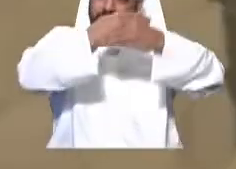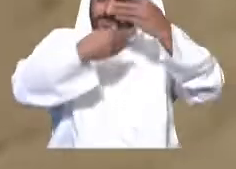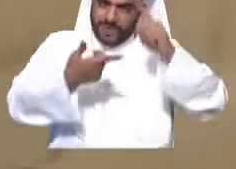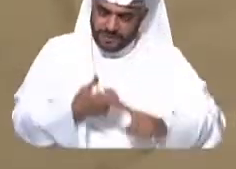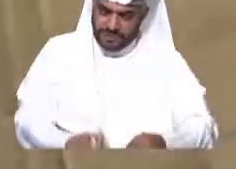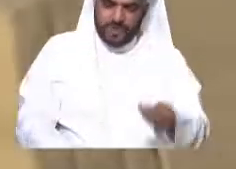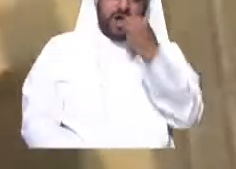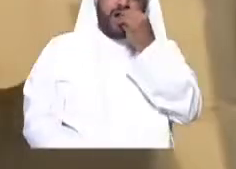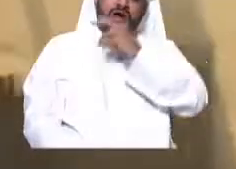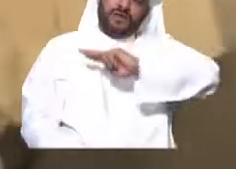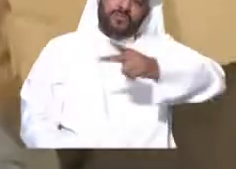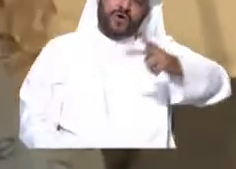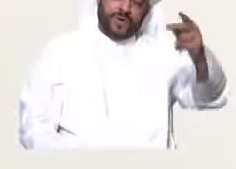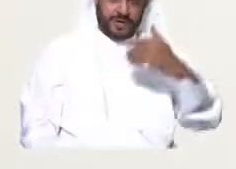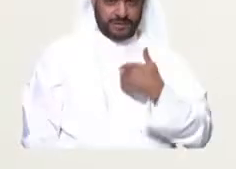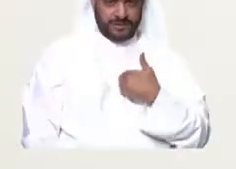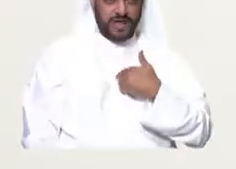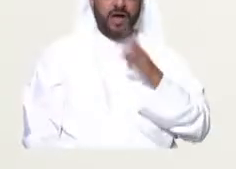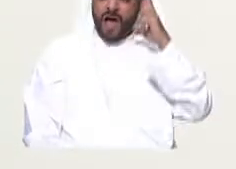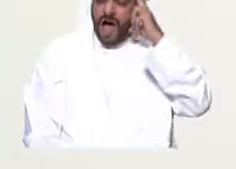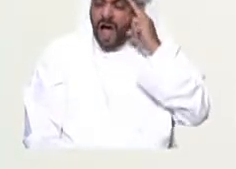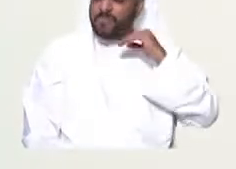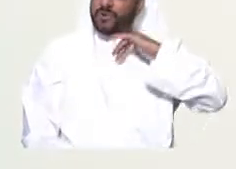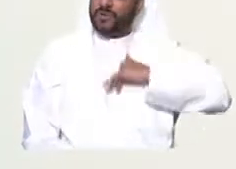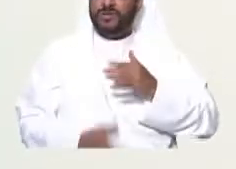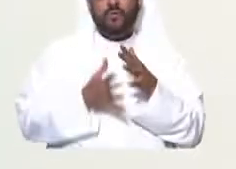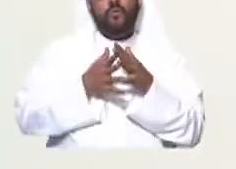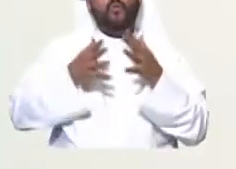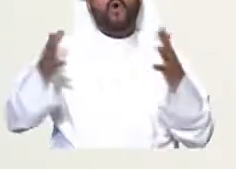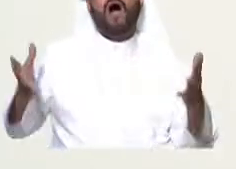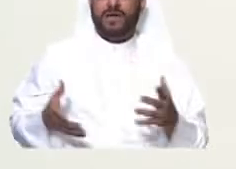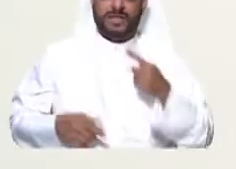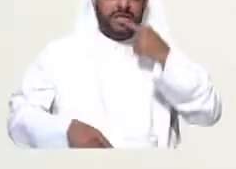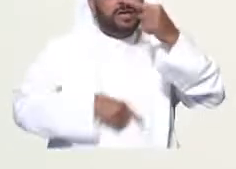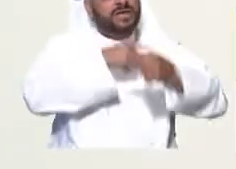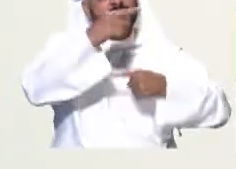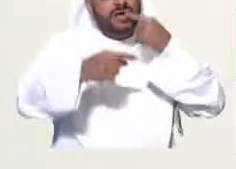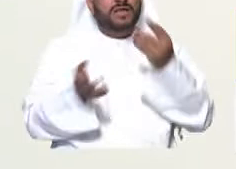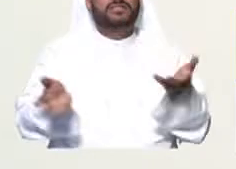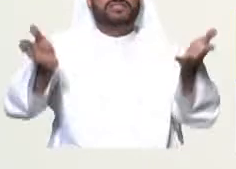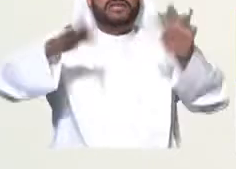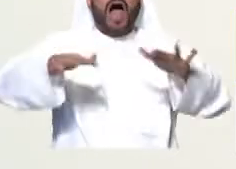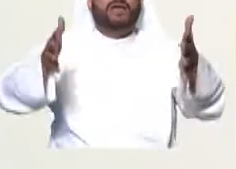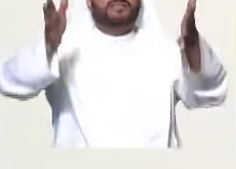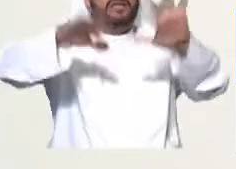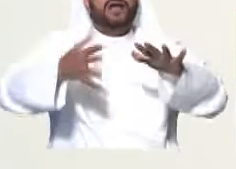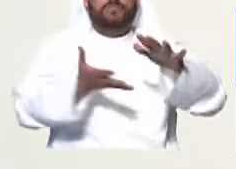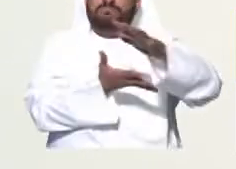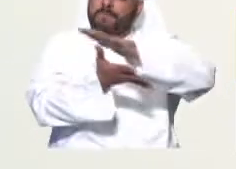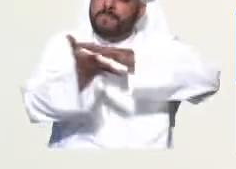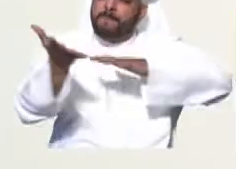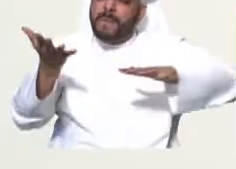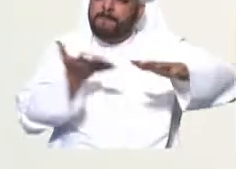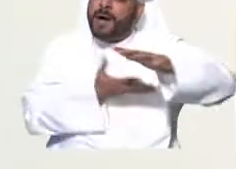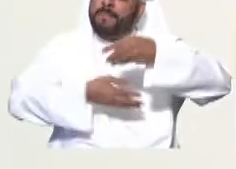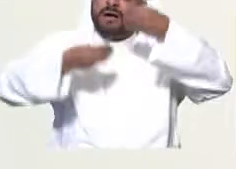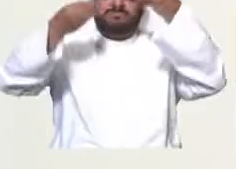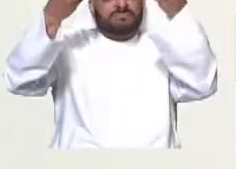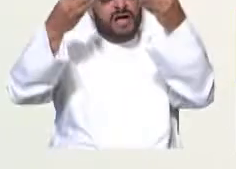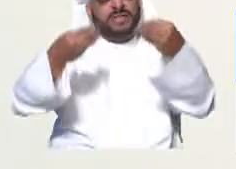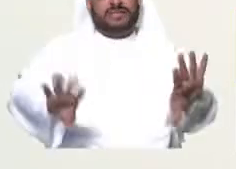وكذا الإغاثية. هناك احتياج كبير ويتفاقم عاما بعد عام نتيجة للوضع المتردي في البلد بشكل